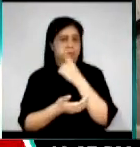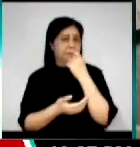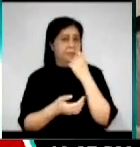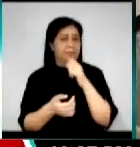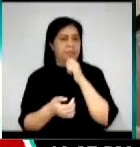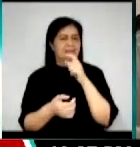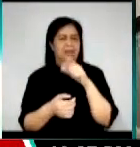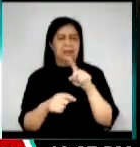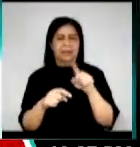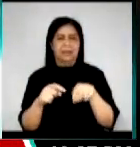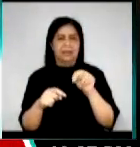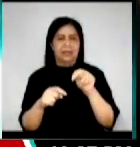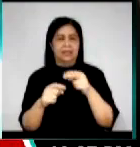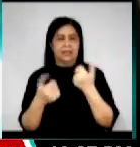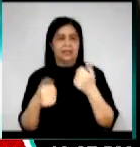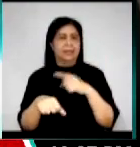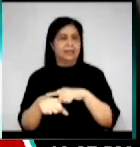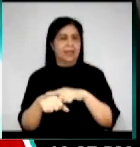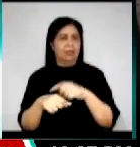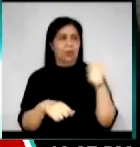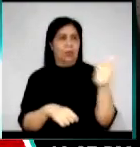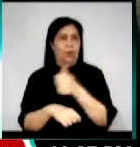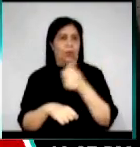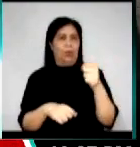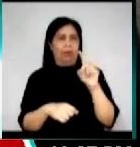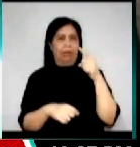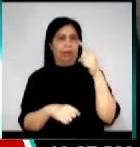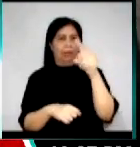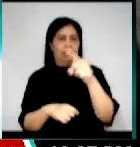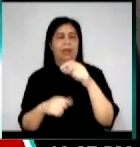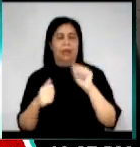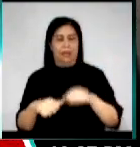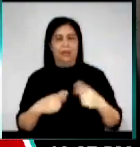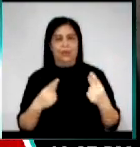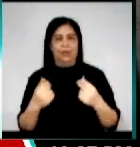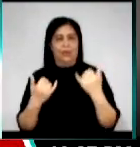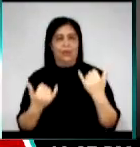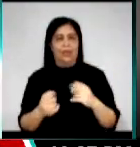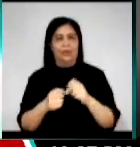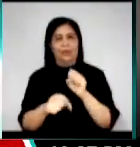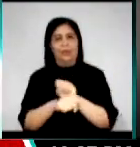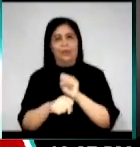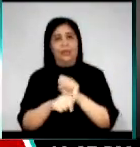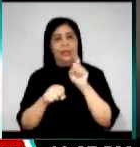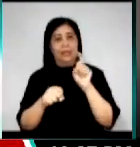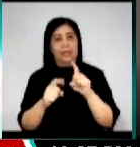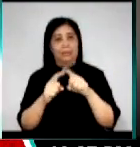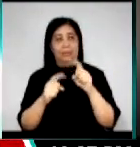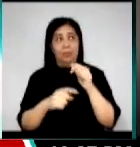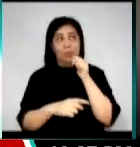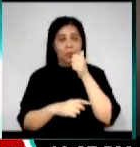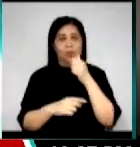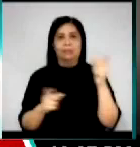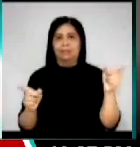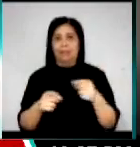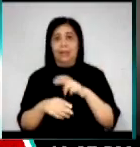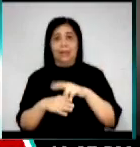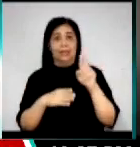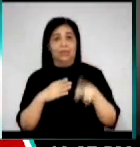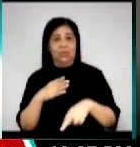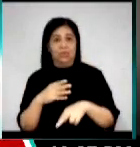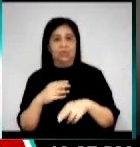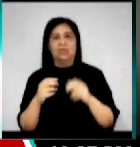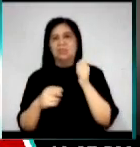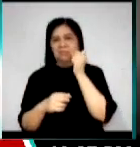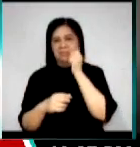kailangan maglaan ng oras sa mahabang biyahe, nagagawa na rin daw niya ang trabahong dapat pang bukas. Ang resulta, madalas na 5